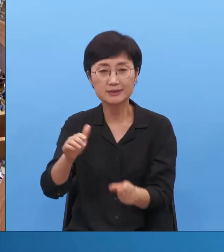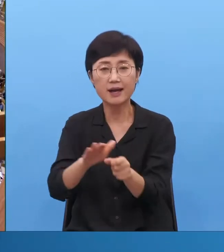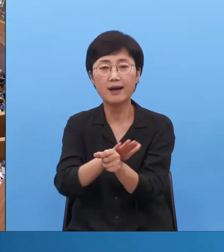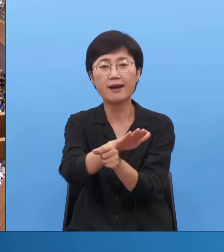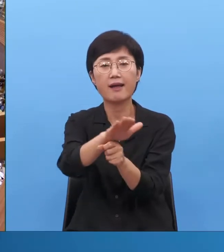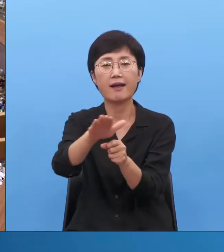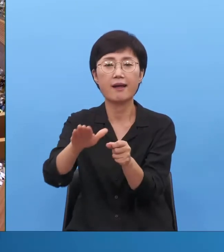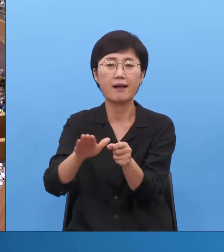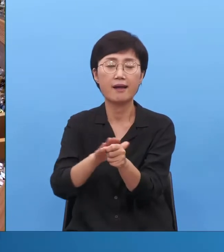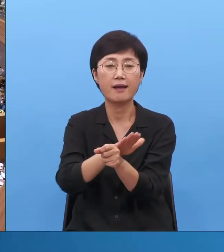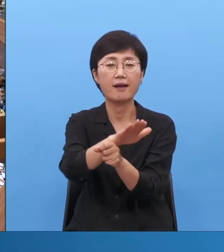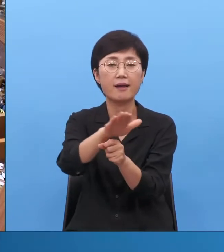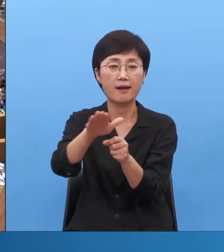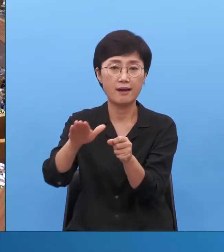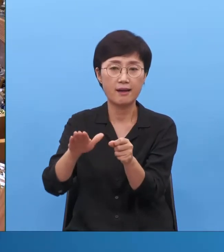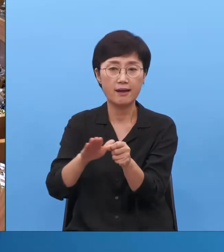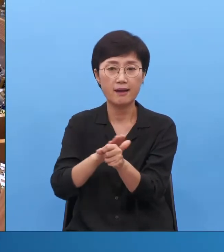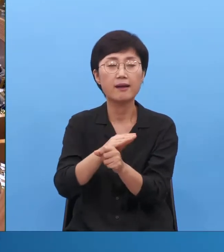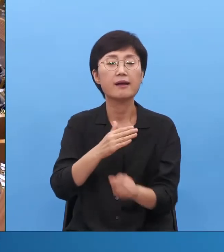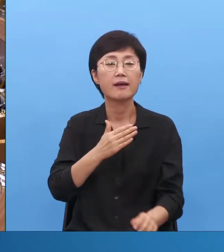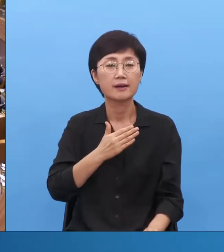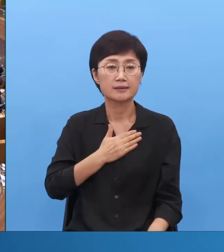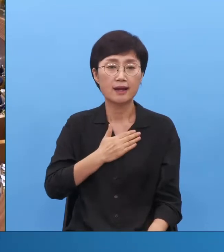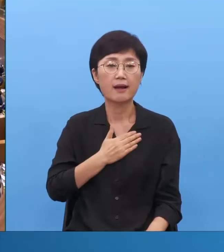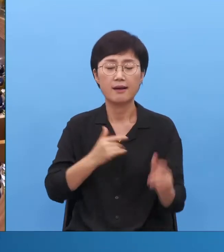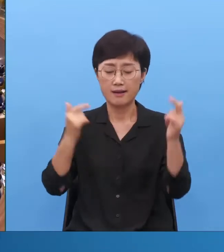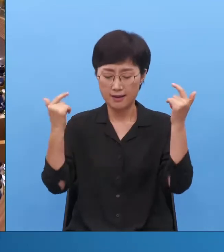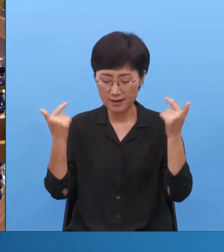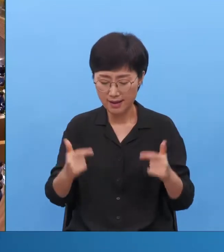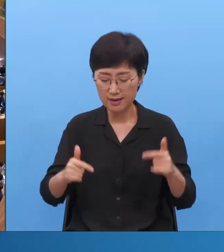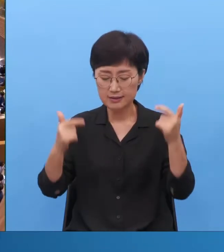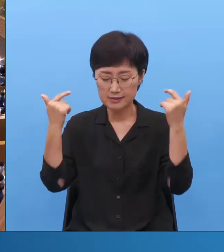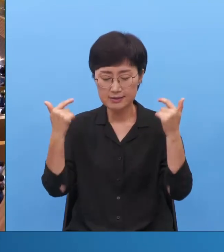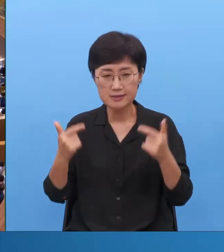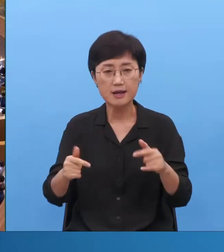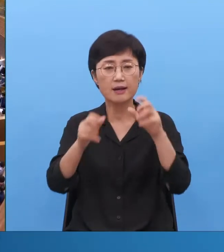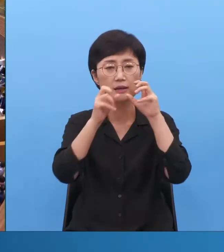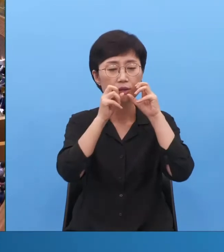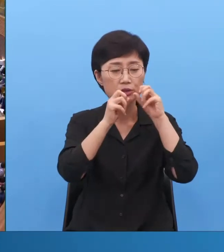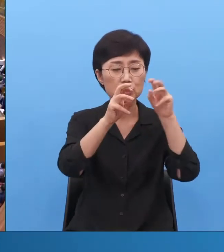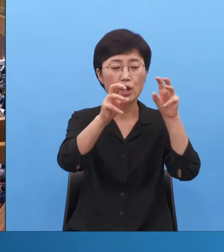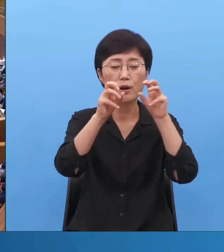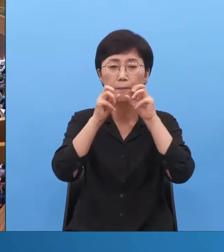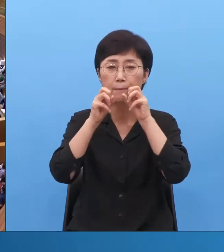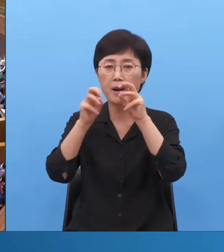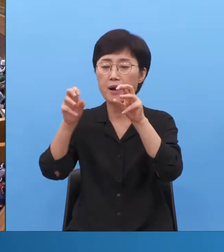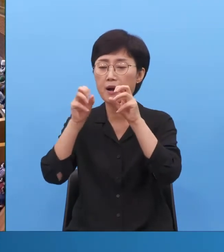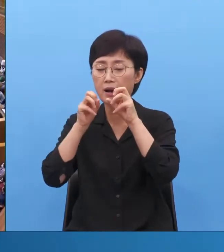크신 사랑 나 항상